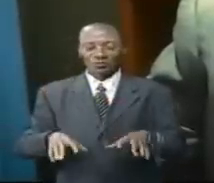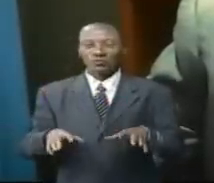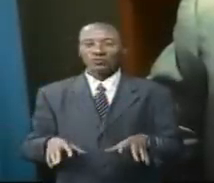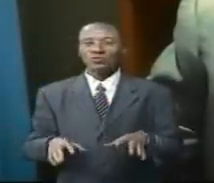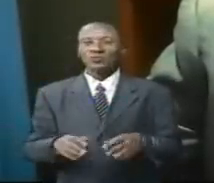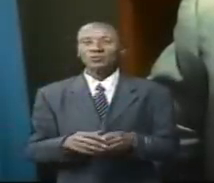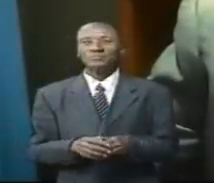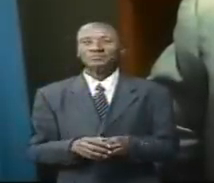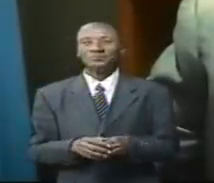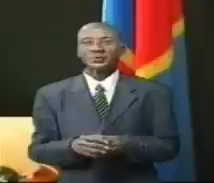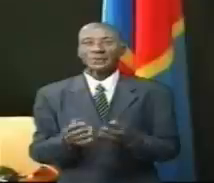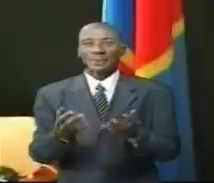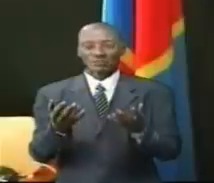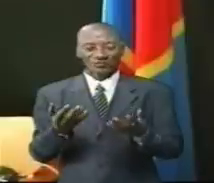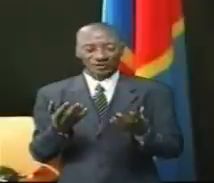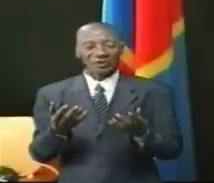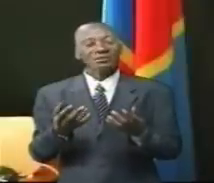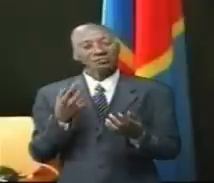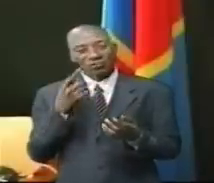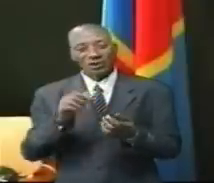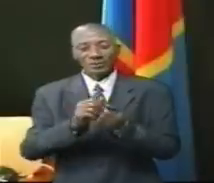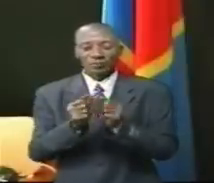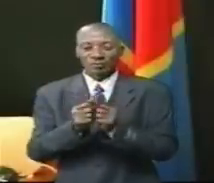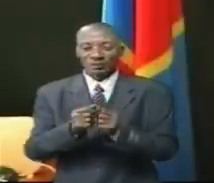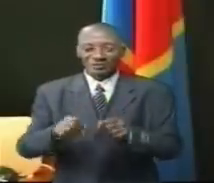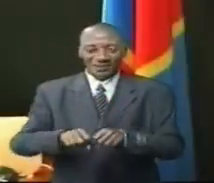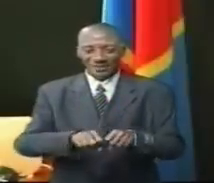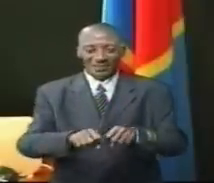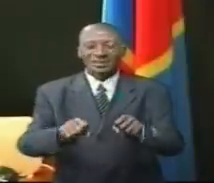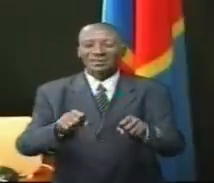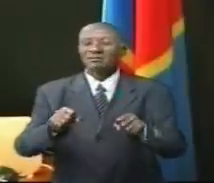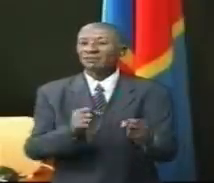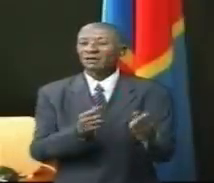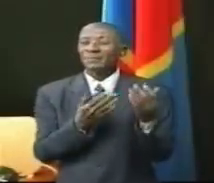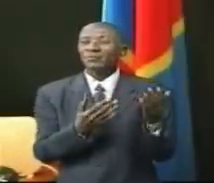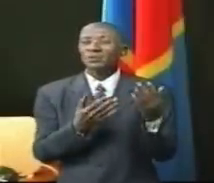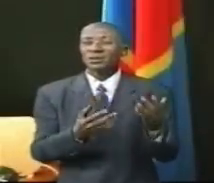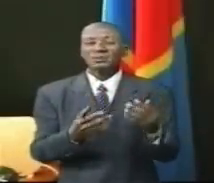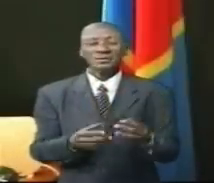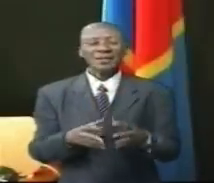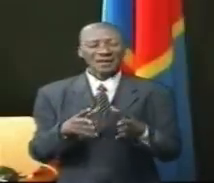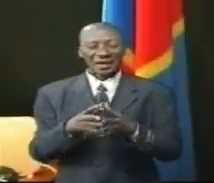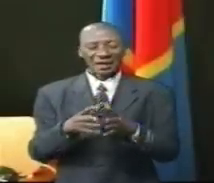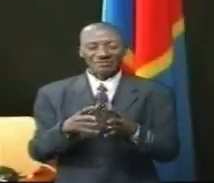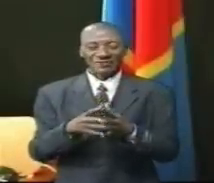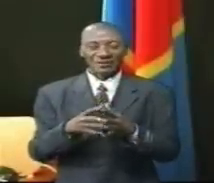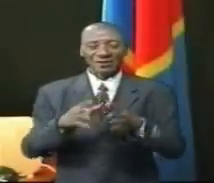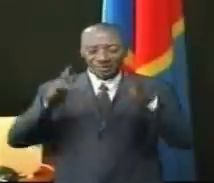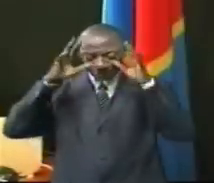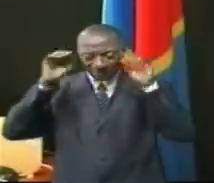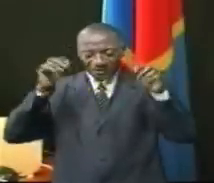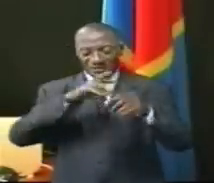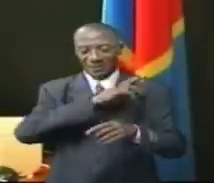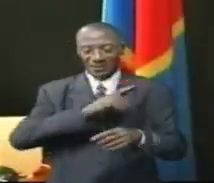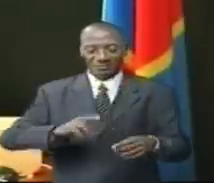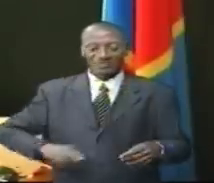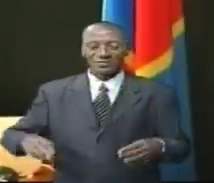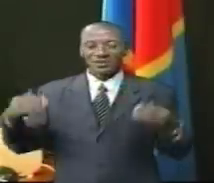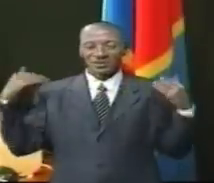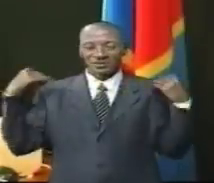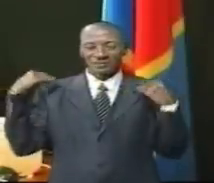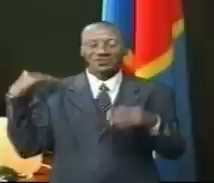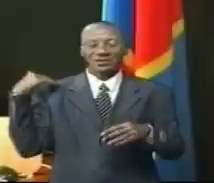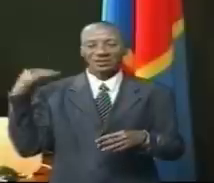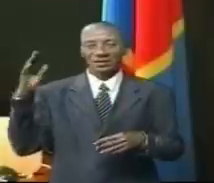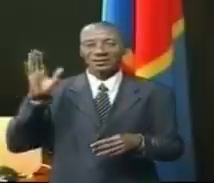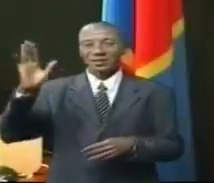les options stratégiques, mettre en œuvre, sous le leadership du président de la République, chef de l'État, Son